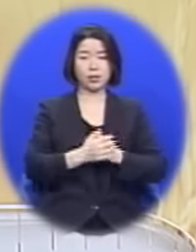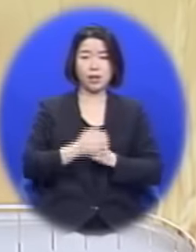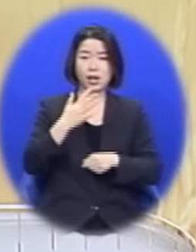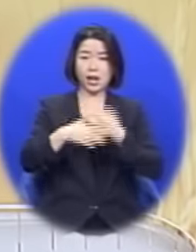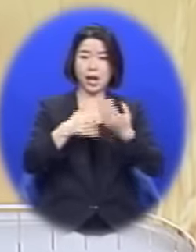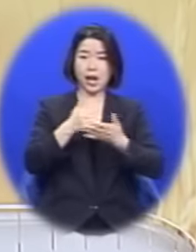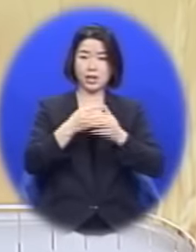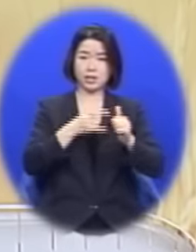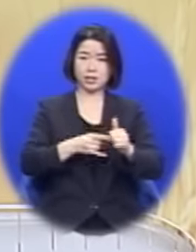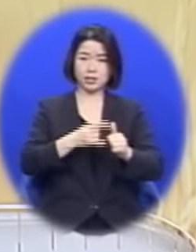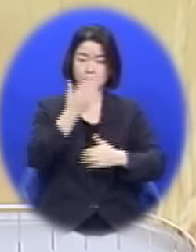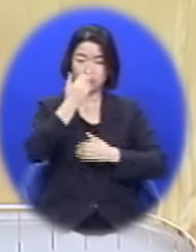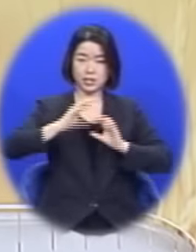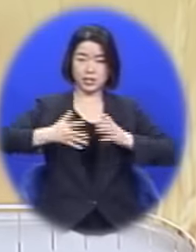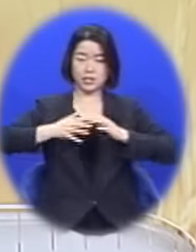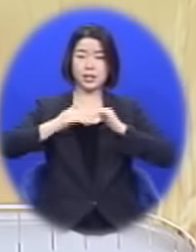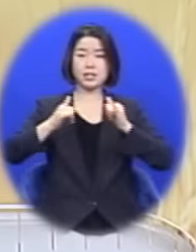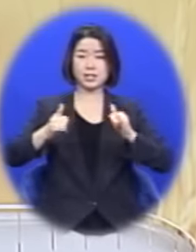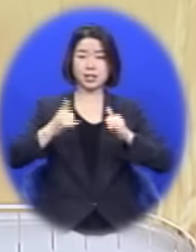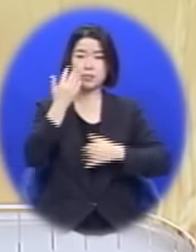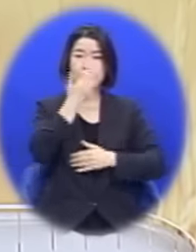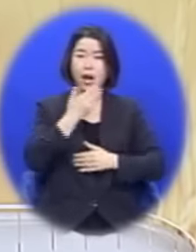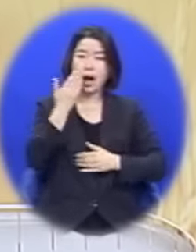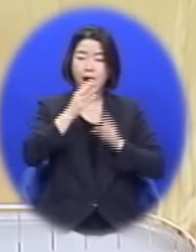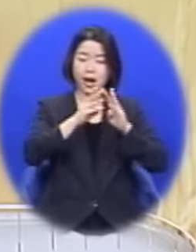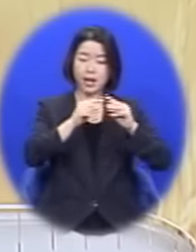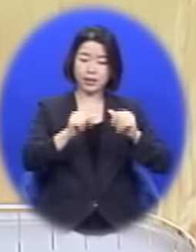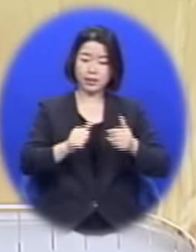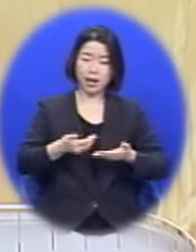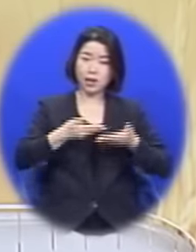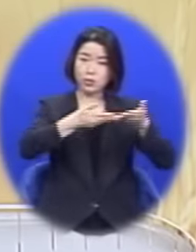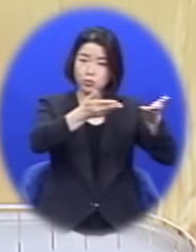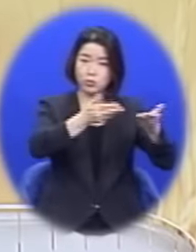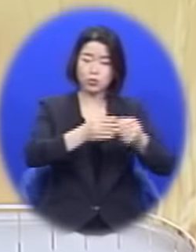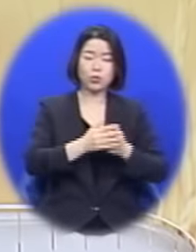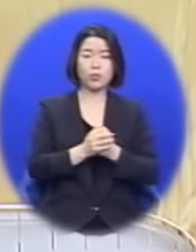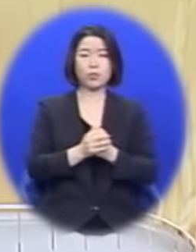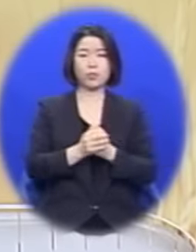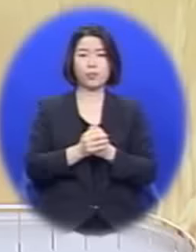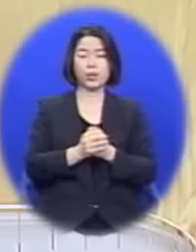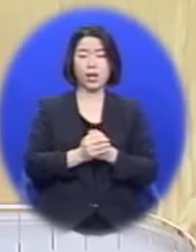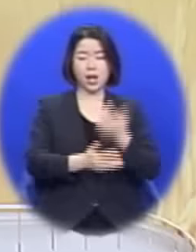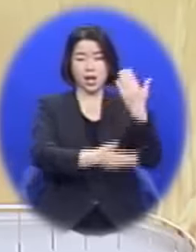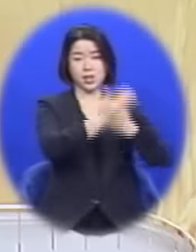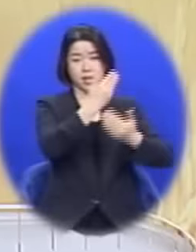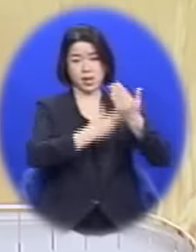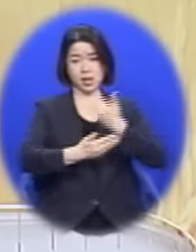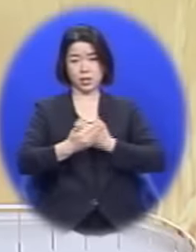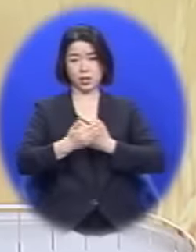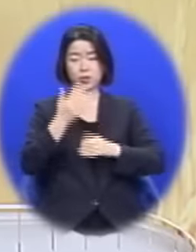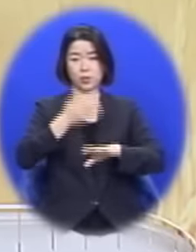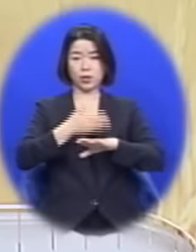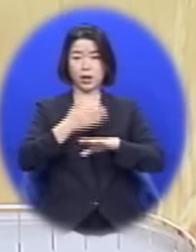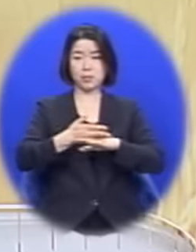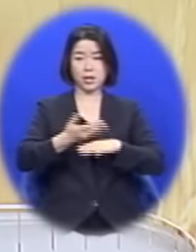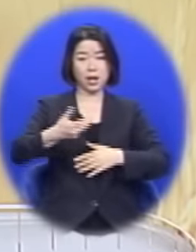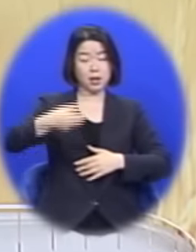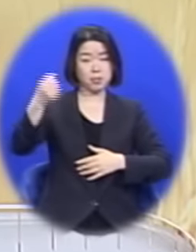하나님께서 이스라엘 백성들을 가나안 땅에 들여보내주시고 그리고는 대대로 감사를 받아내시는